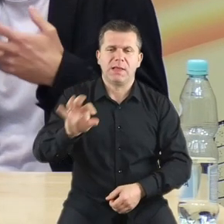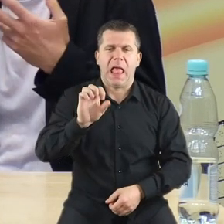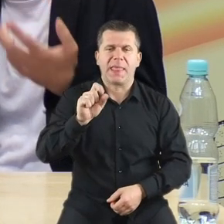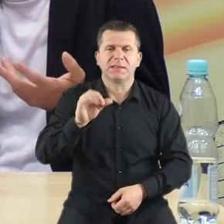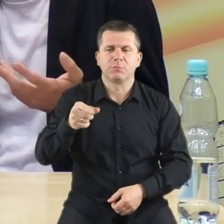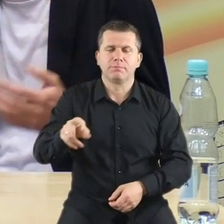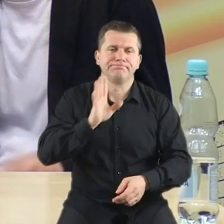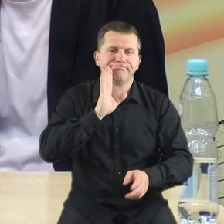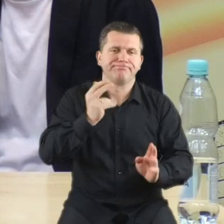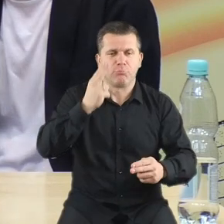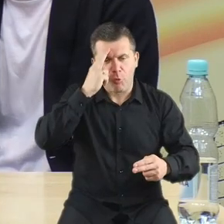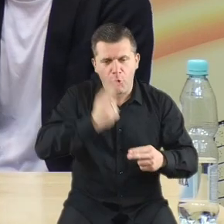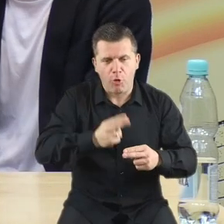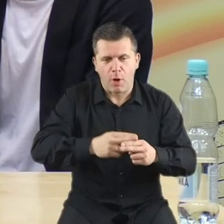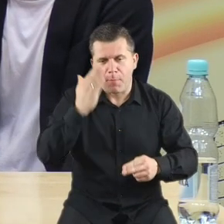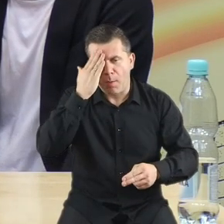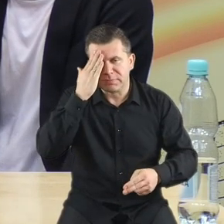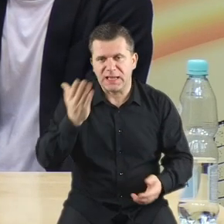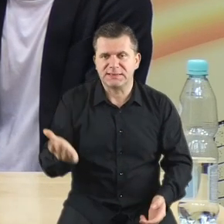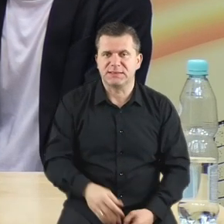choroby, obsesji.